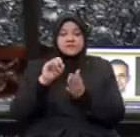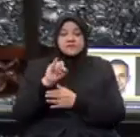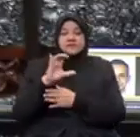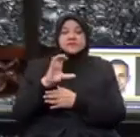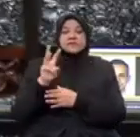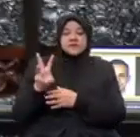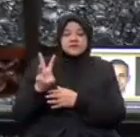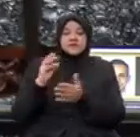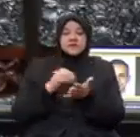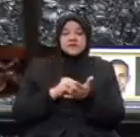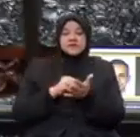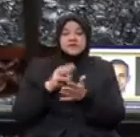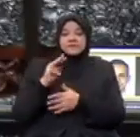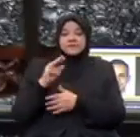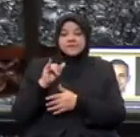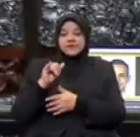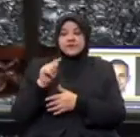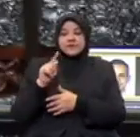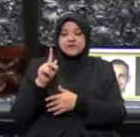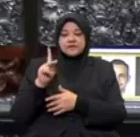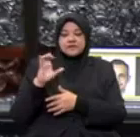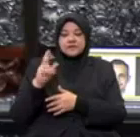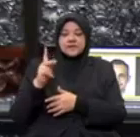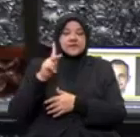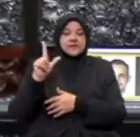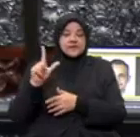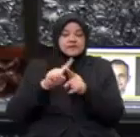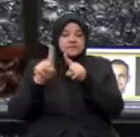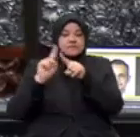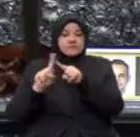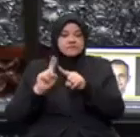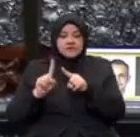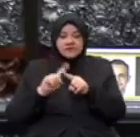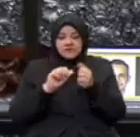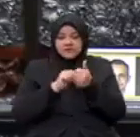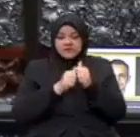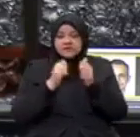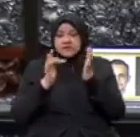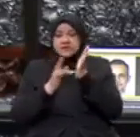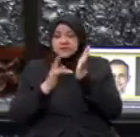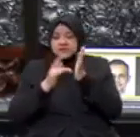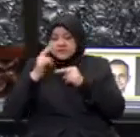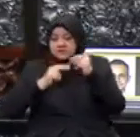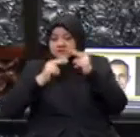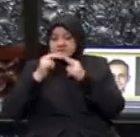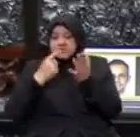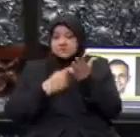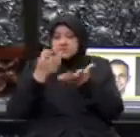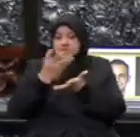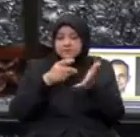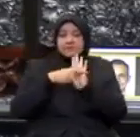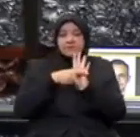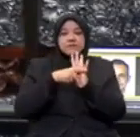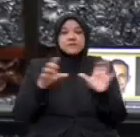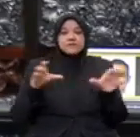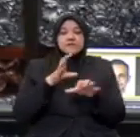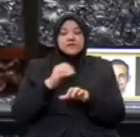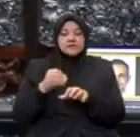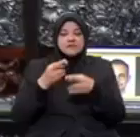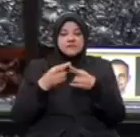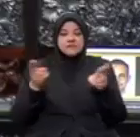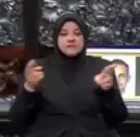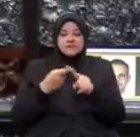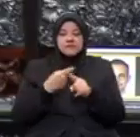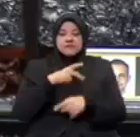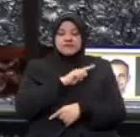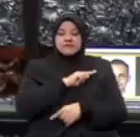ICW di MyTech KL. Pelbagai isu teknologi terkini pembinaan dibincang, pameran diadakan dan perasmian